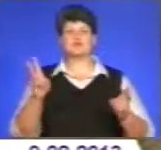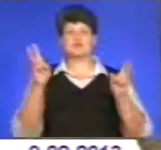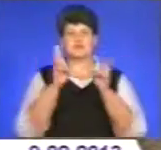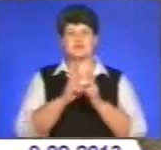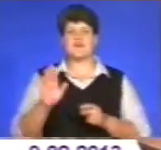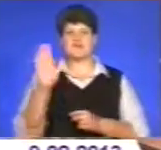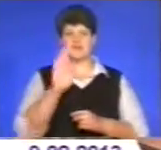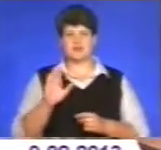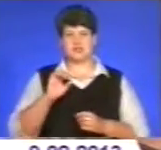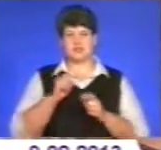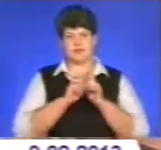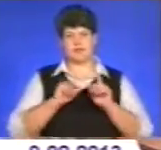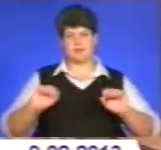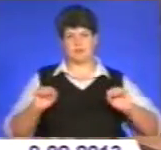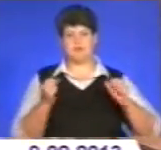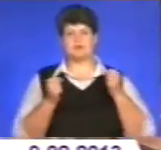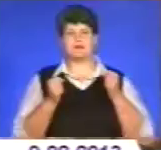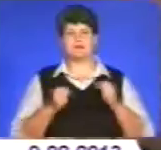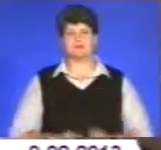із шкільними друзями.